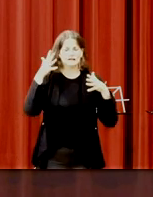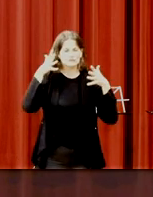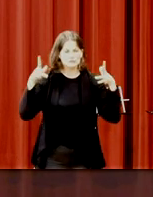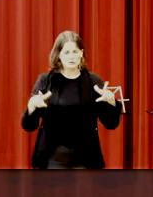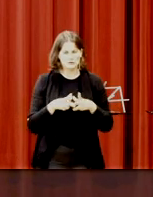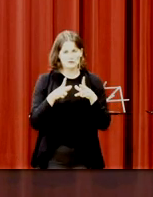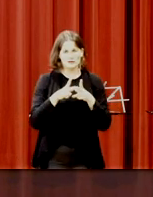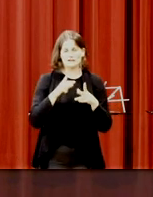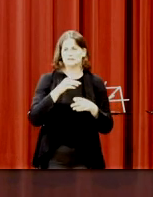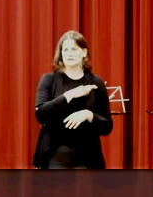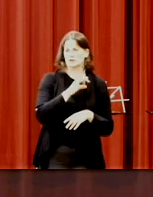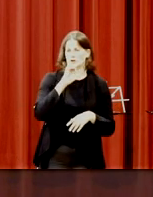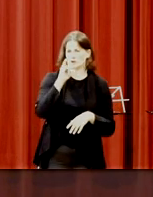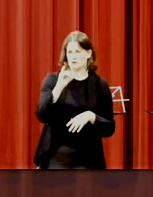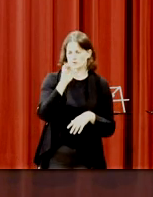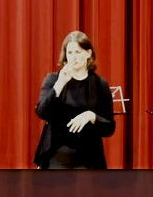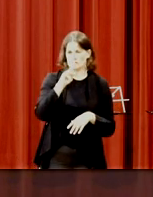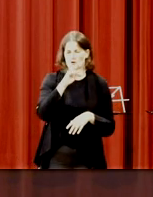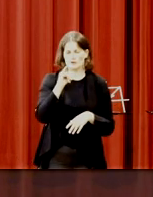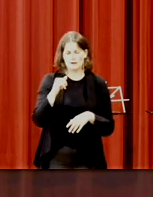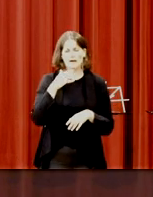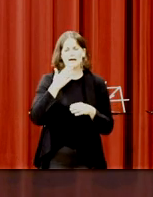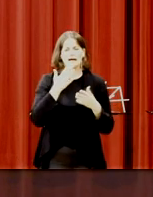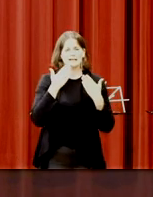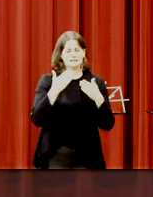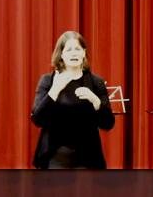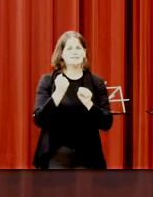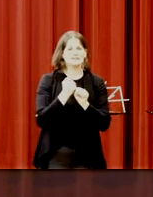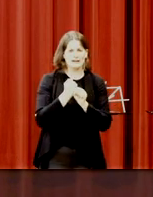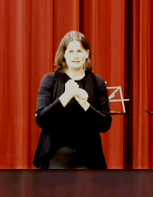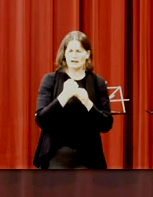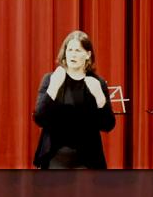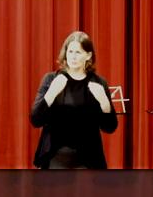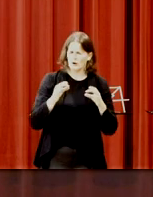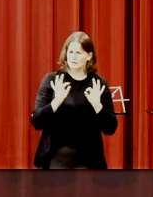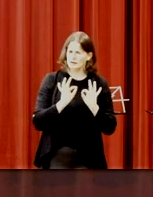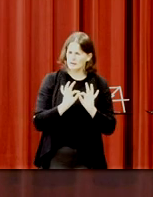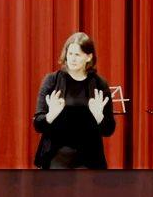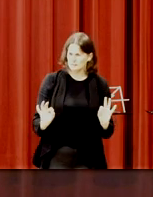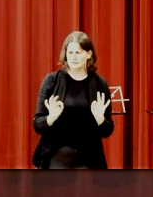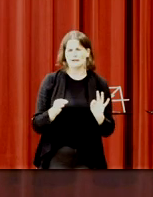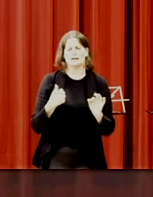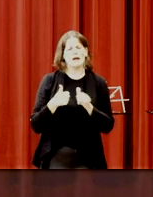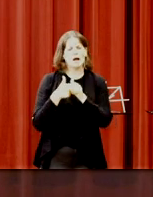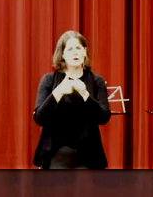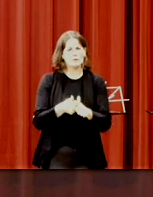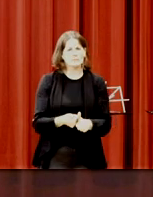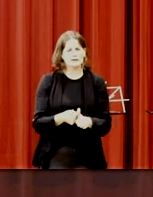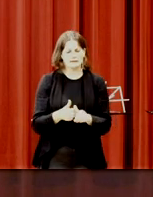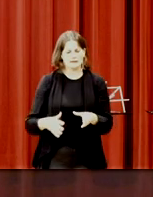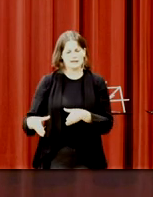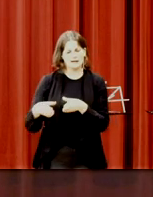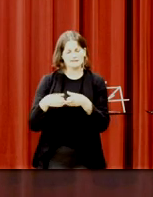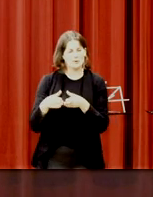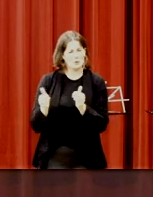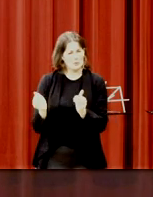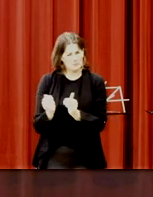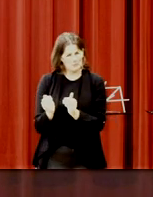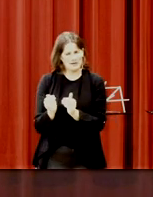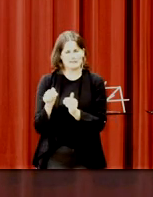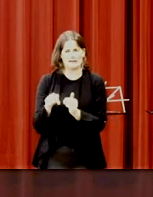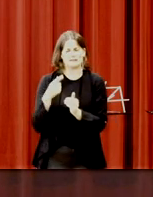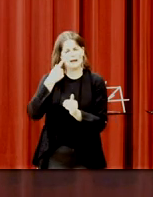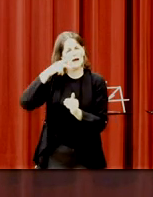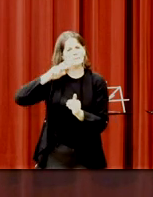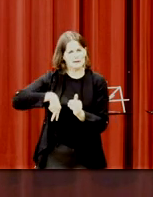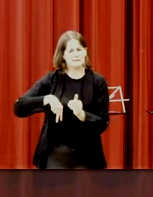seu reduït equip, i que és molt meritori i molt d'agrair, i que li vull agrair públicament des d'aquesta plataforma,